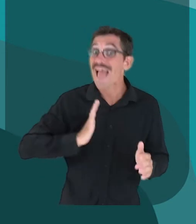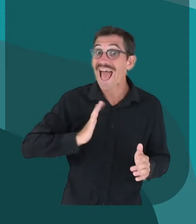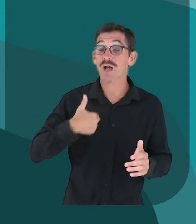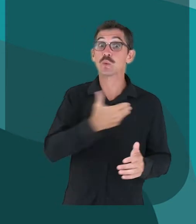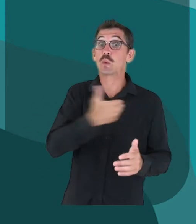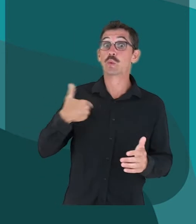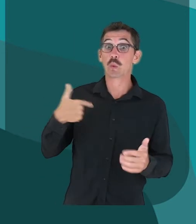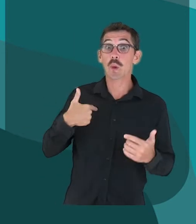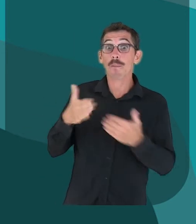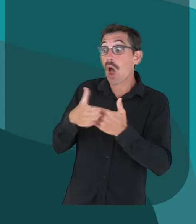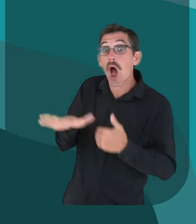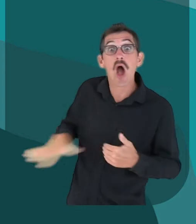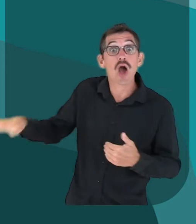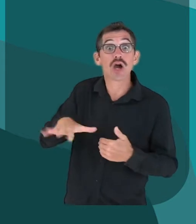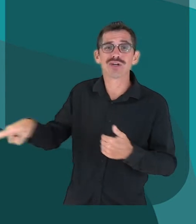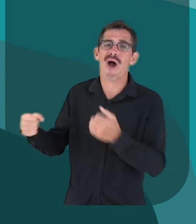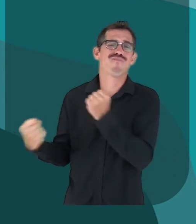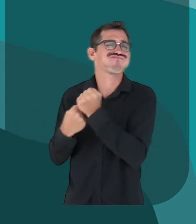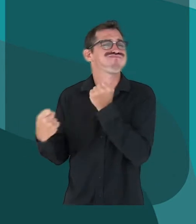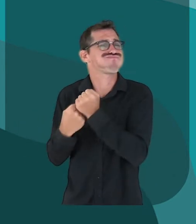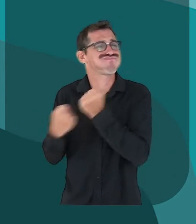quand même assez chanceux. Mes proches ont été super